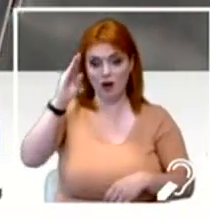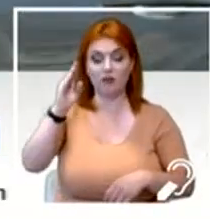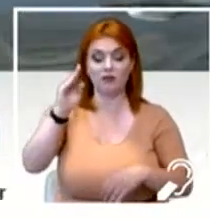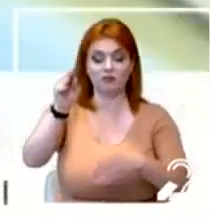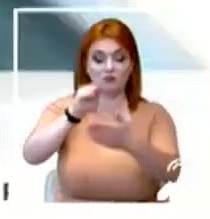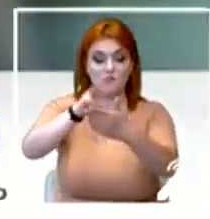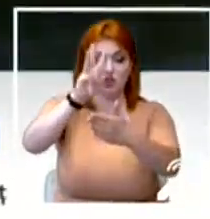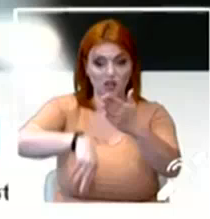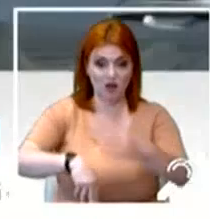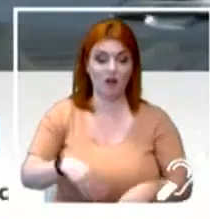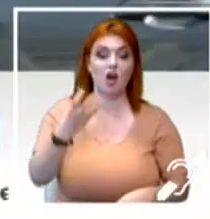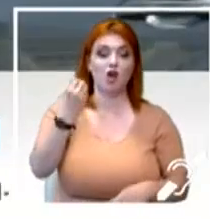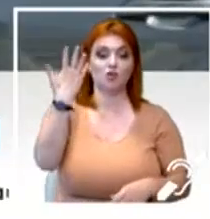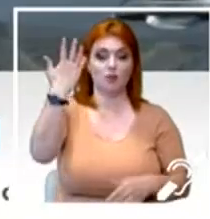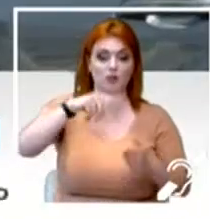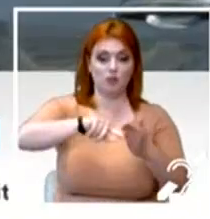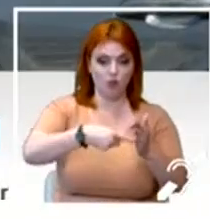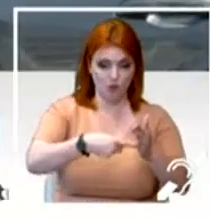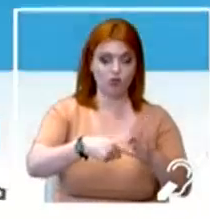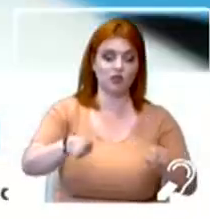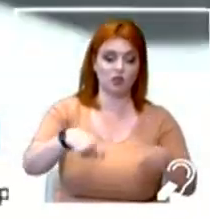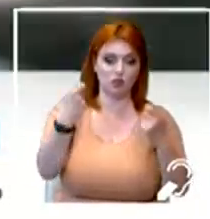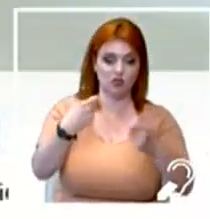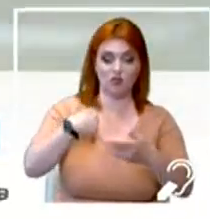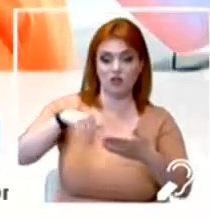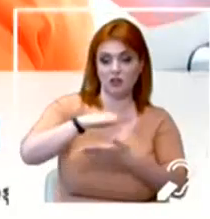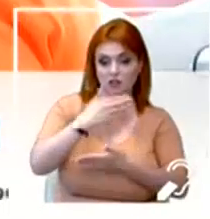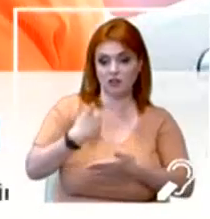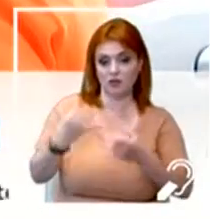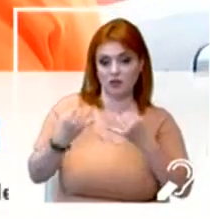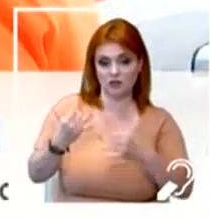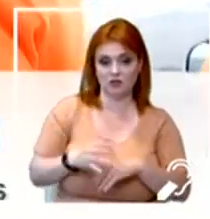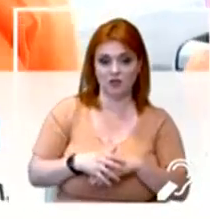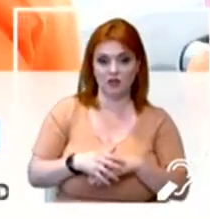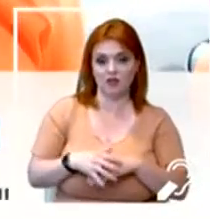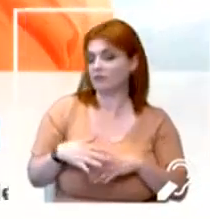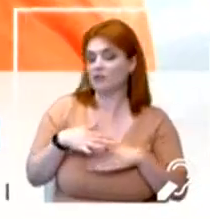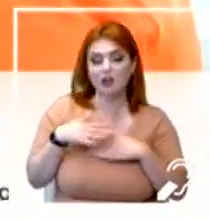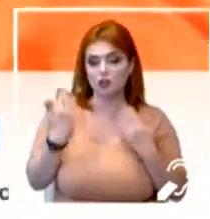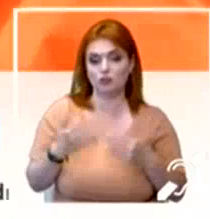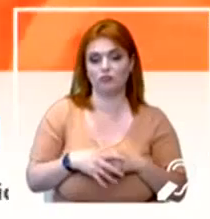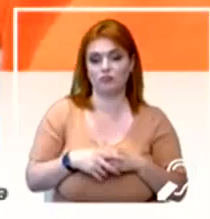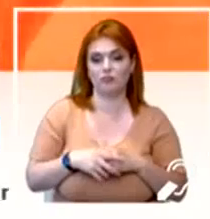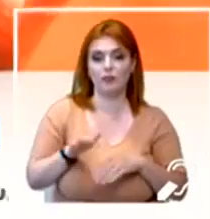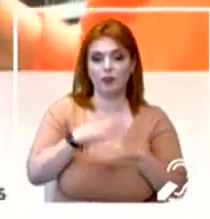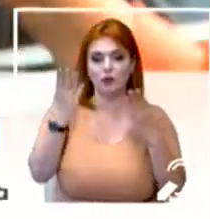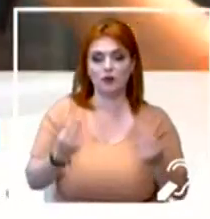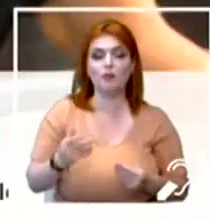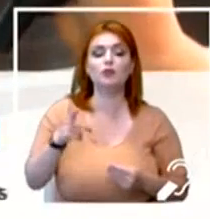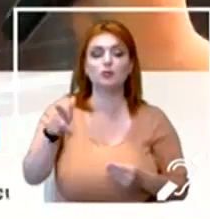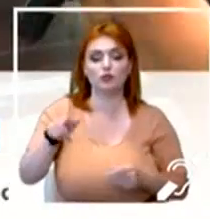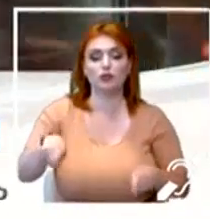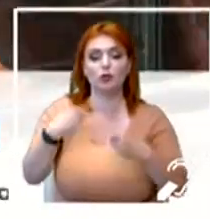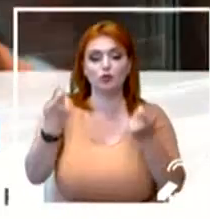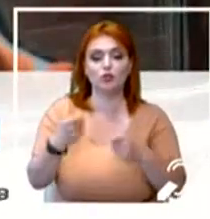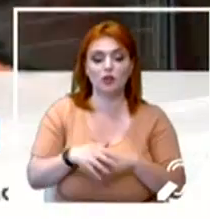amende și 5 puncte de penalizare a refuzat să discute cu jurnaliștii. Bună ziua, nu vreau să vă răspund. De ce ați